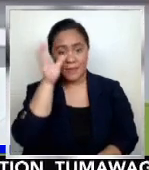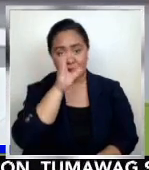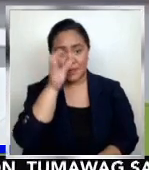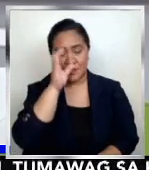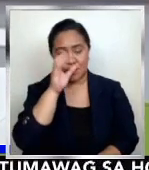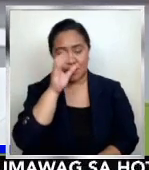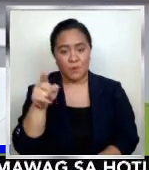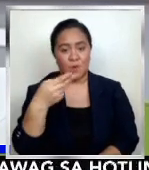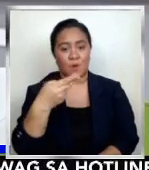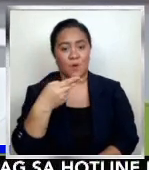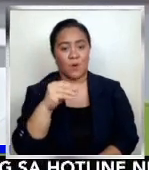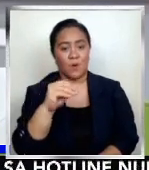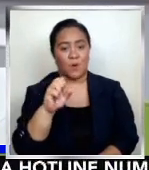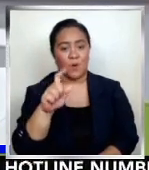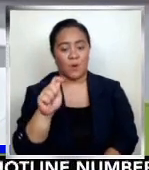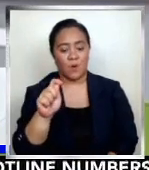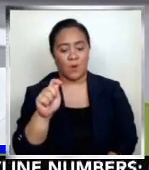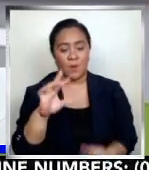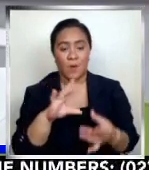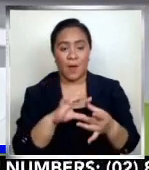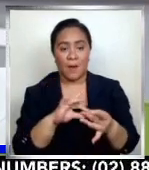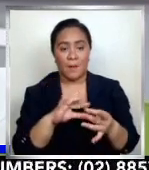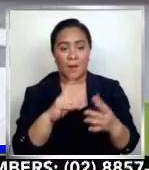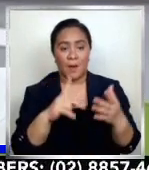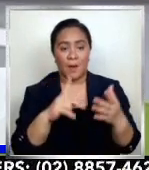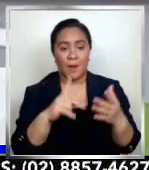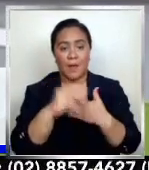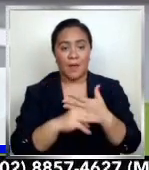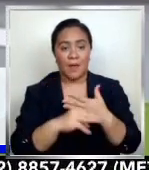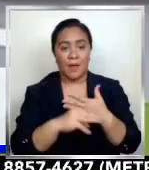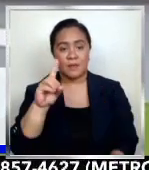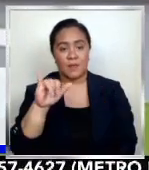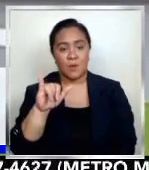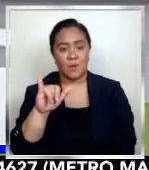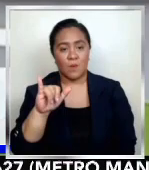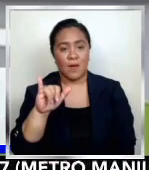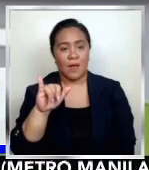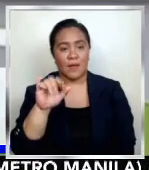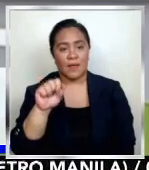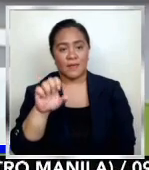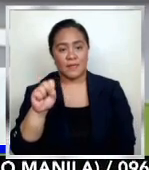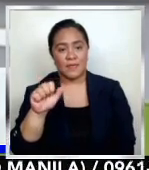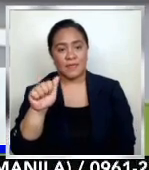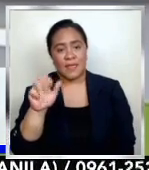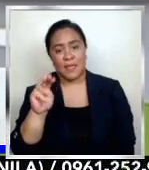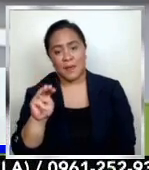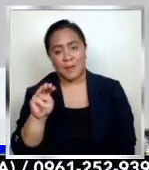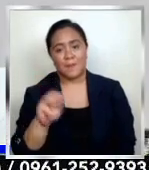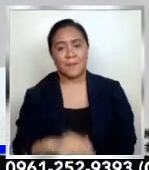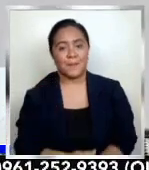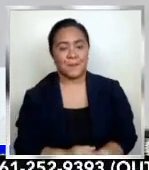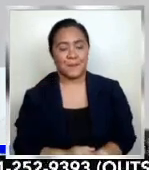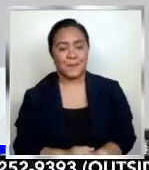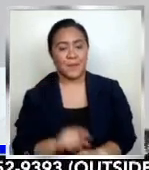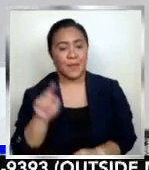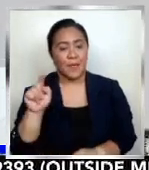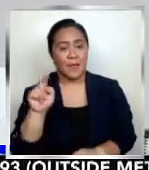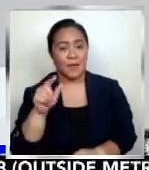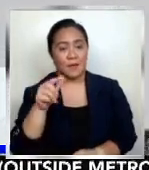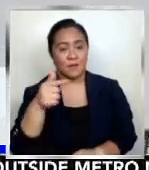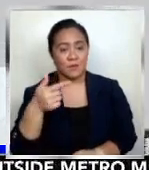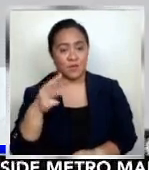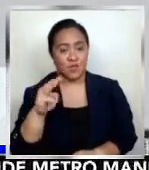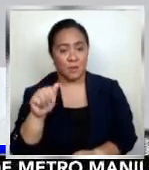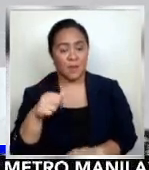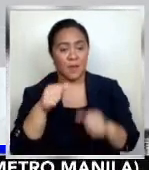ng commentary program sa Super Radio DYSS-AM. Sa isang pahayag, sinabi ng GMA Network na labis itong ikinalulungkot